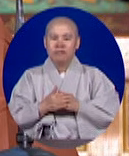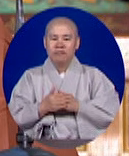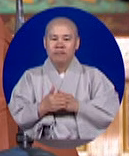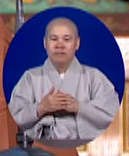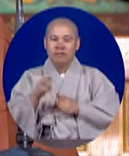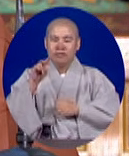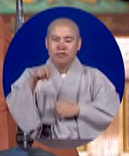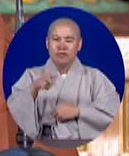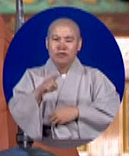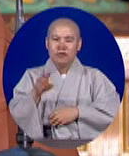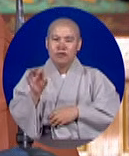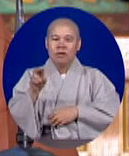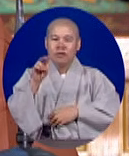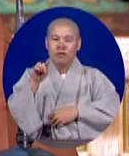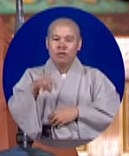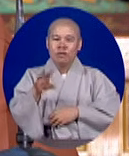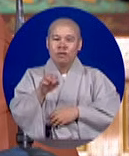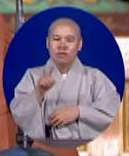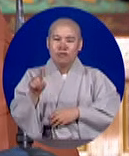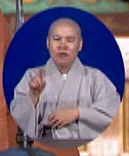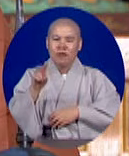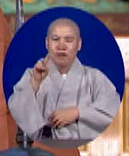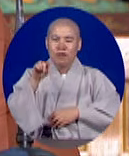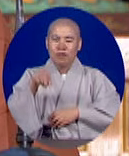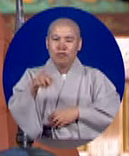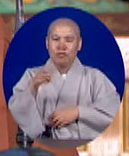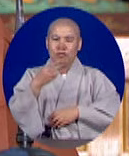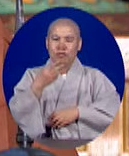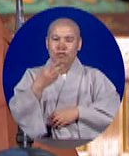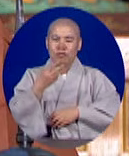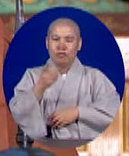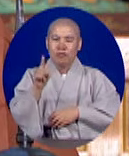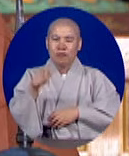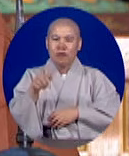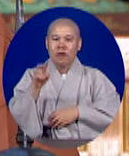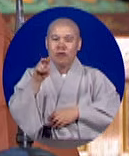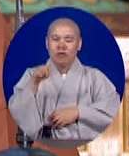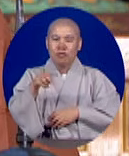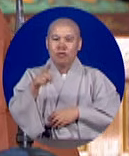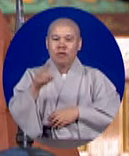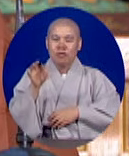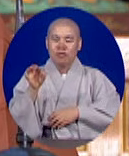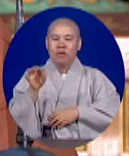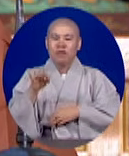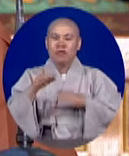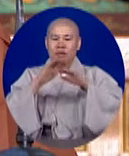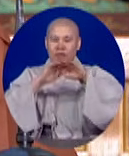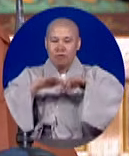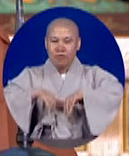이 무상, 무아, 무락, 무정은 계멸을 하지만은